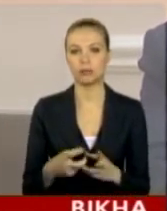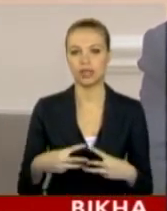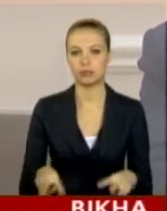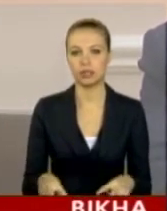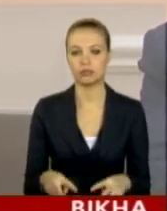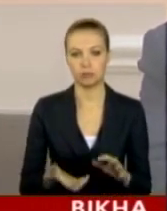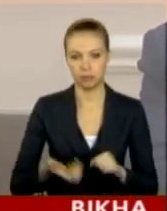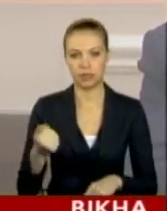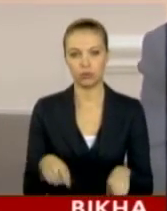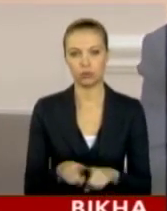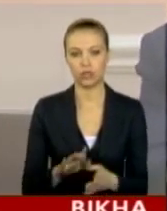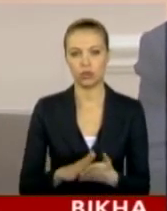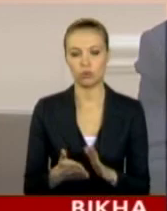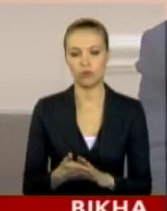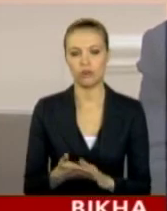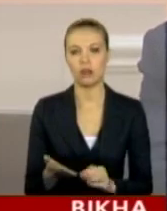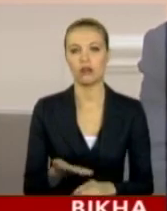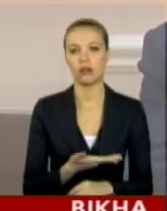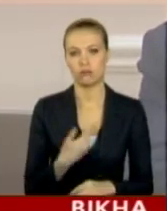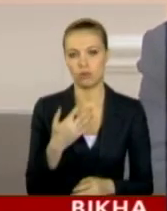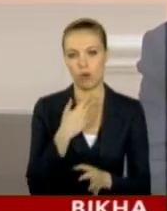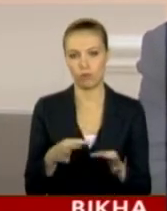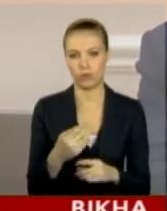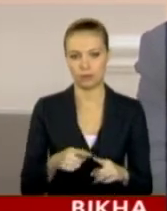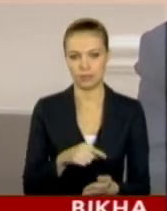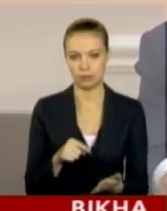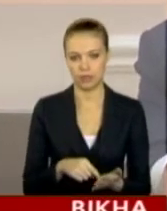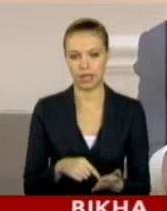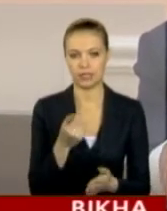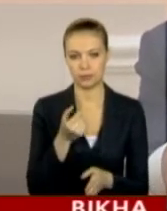міністрів підтримують такі умови? Ми обговоримо це питання пізніше.